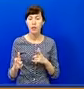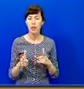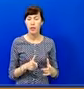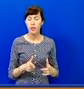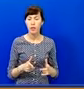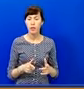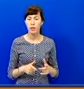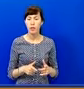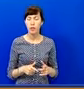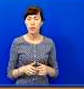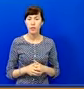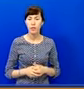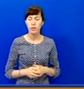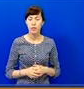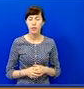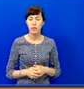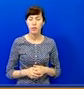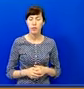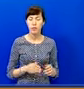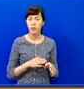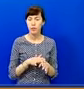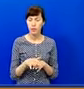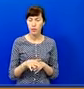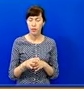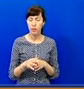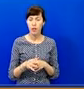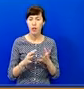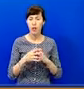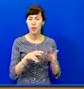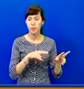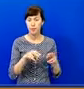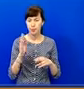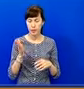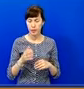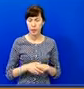бөлінген көлемдердің толық алынуын бақылау алсын.